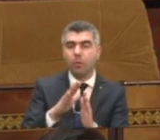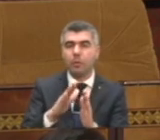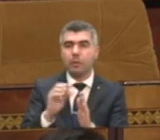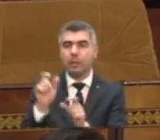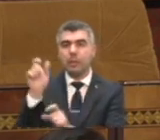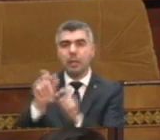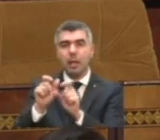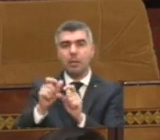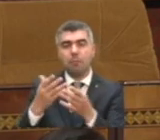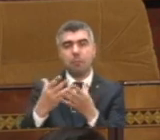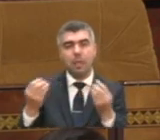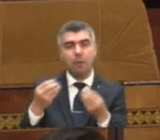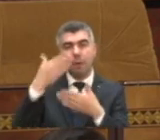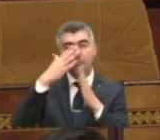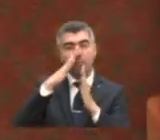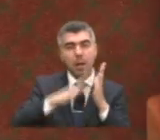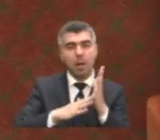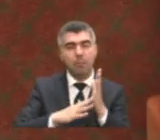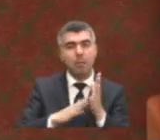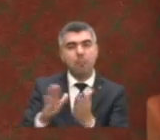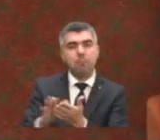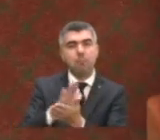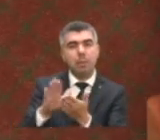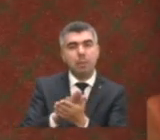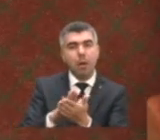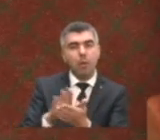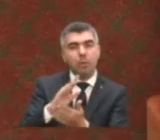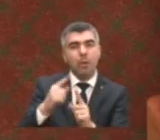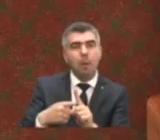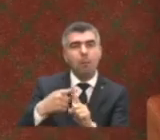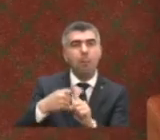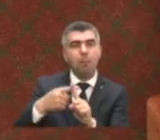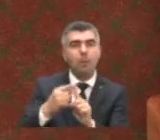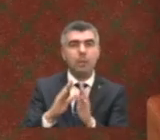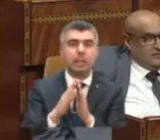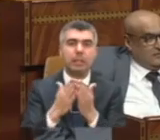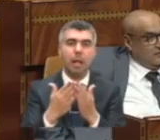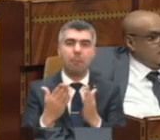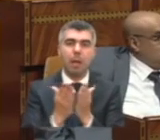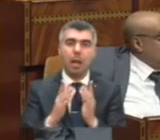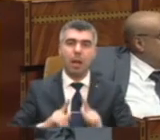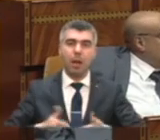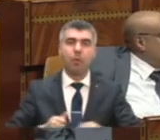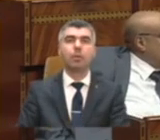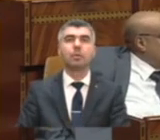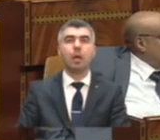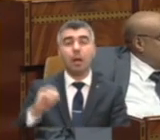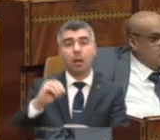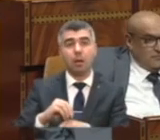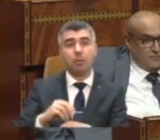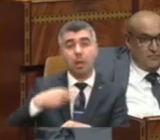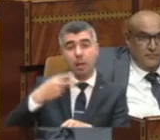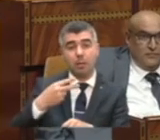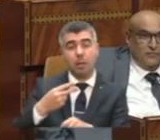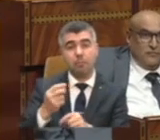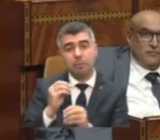المغاربه، ويتعلق الامر بعزم الناشرين اقرار زيادات في اسعار الكتب المدرسيه، وياتي كذلك الحديث بشان الرفع